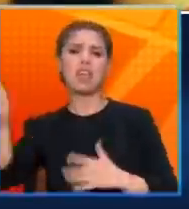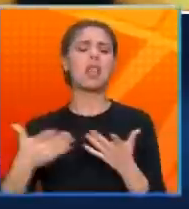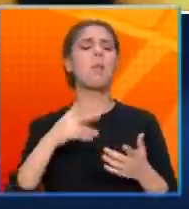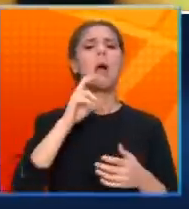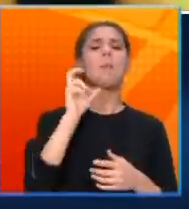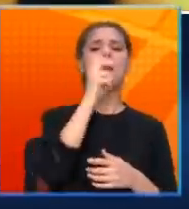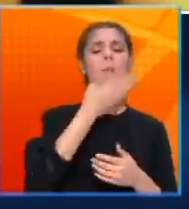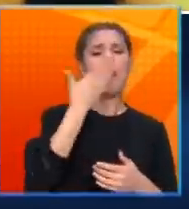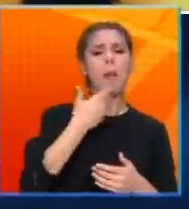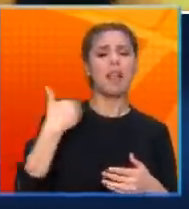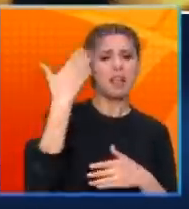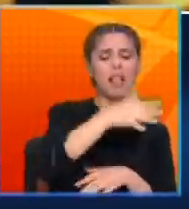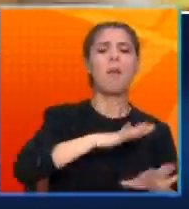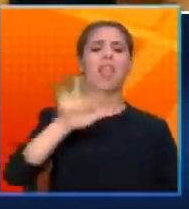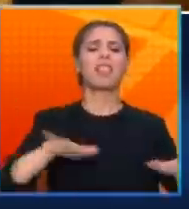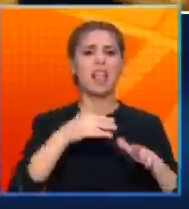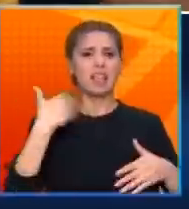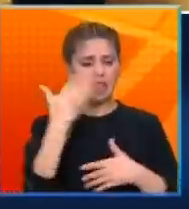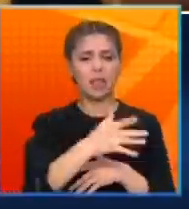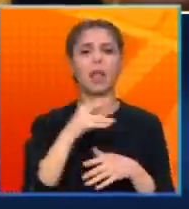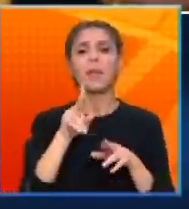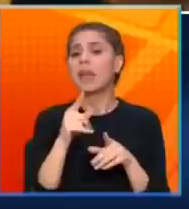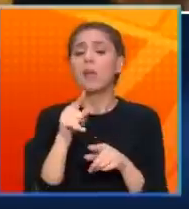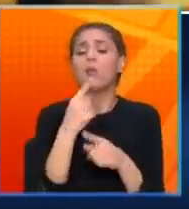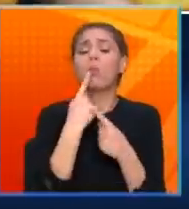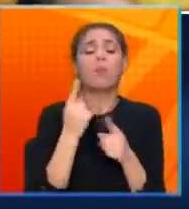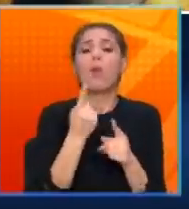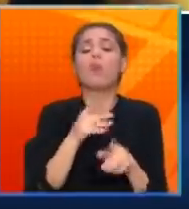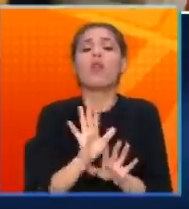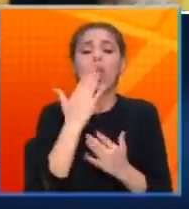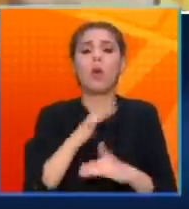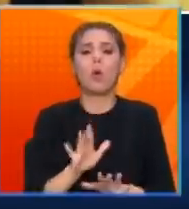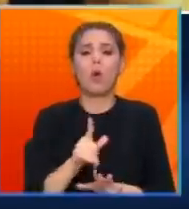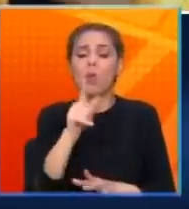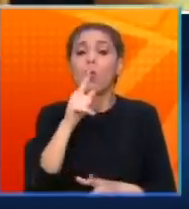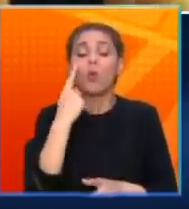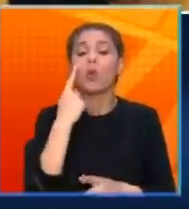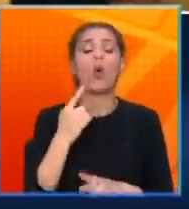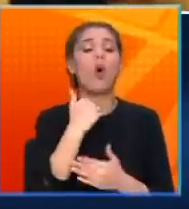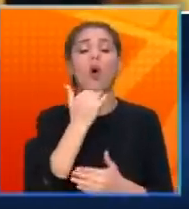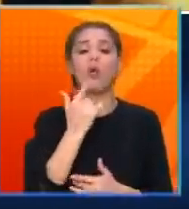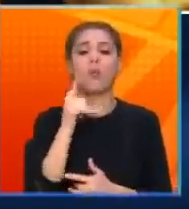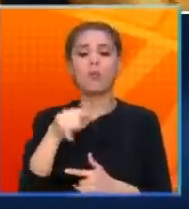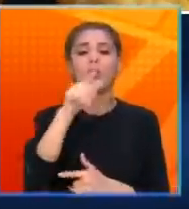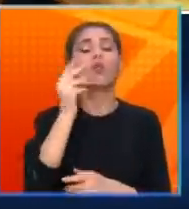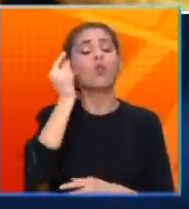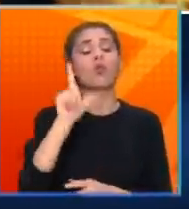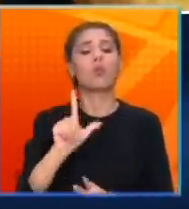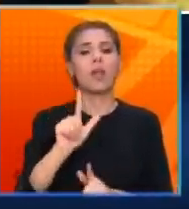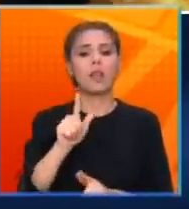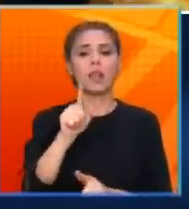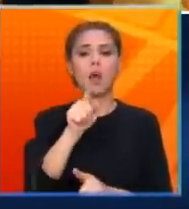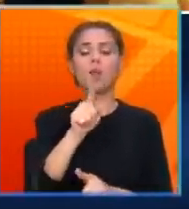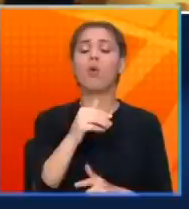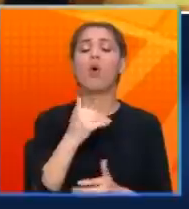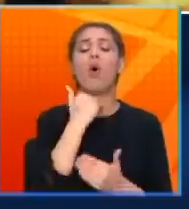Marmaris'e gidelim, denizlere atlayalım, birbirimizin tepesine çıkalım falan. Böyle bir şey yok ya. Böyle bir bakış açısı yok. Bu sene bunu herkes unutsun. Böyle bir